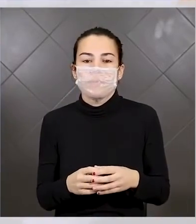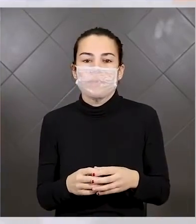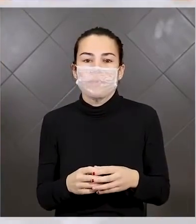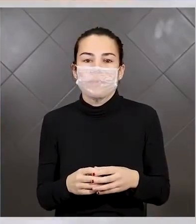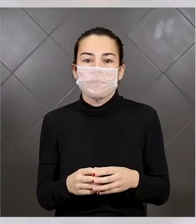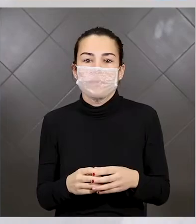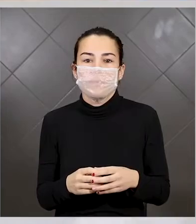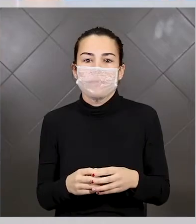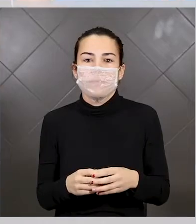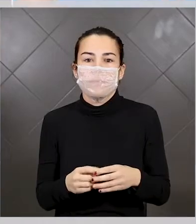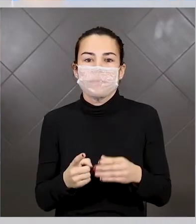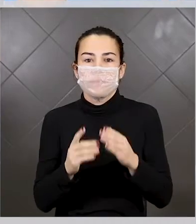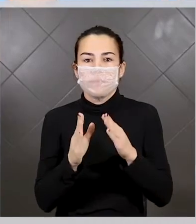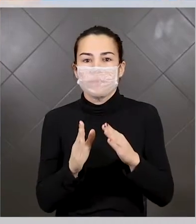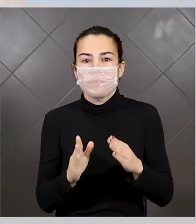I una part d'albúmina,